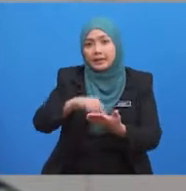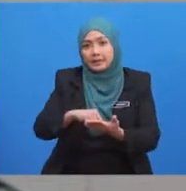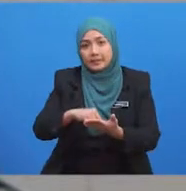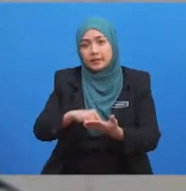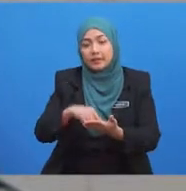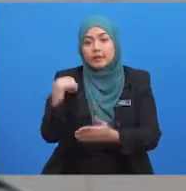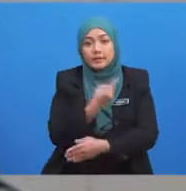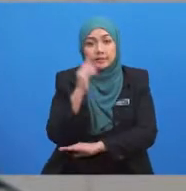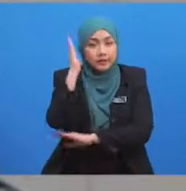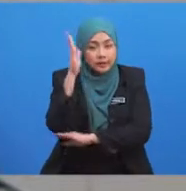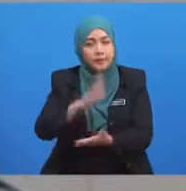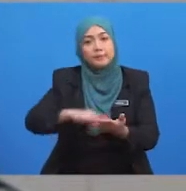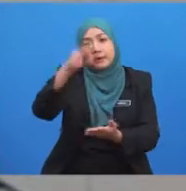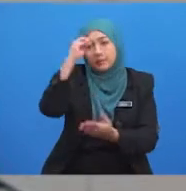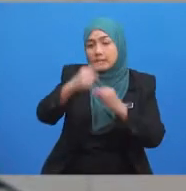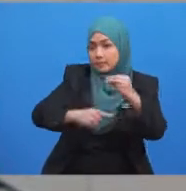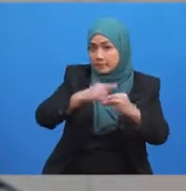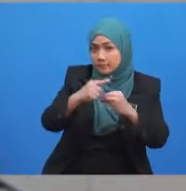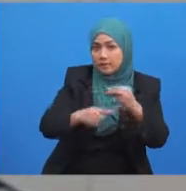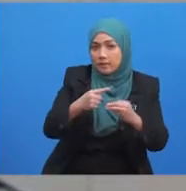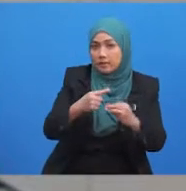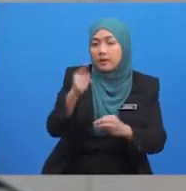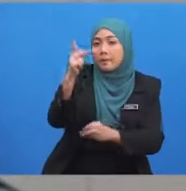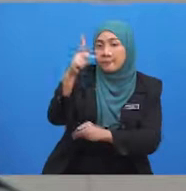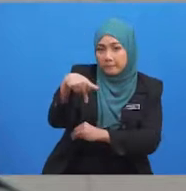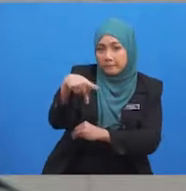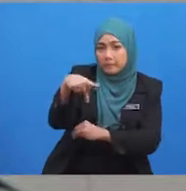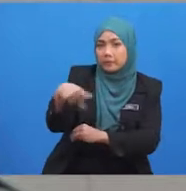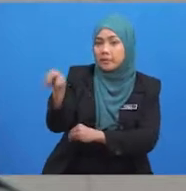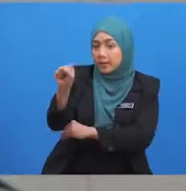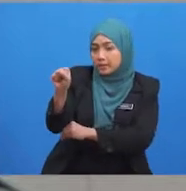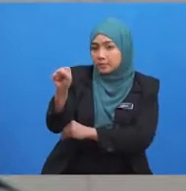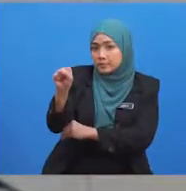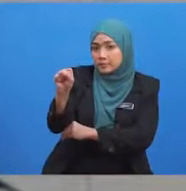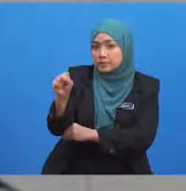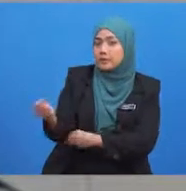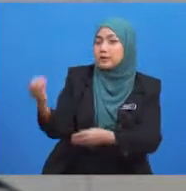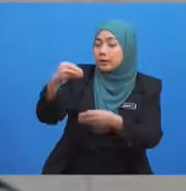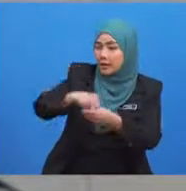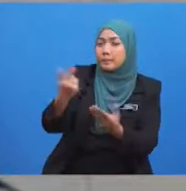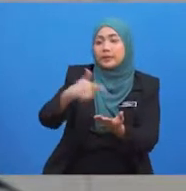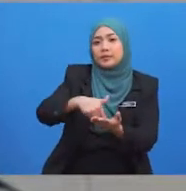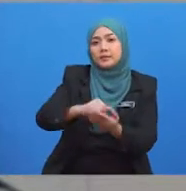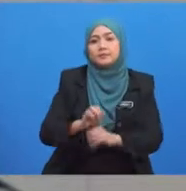akan mempelajari tentang polimer sintetik dengan lebih mendalam lagi.